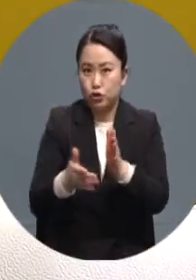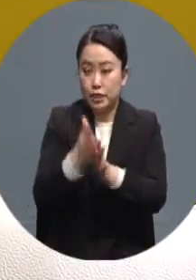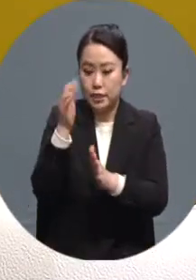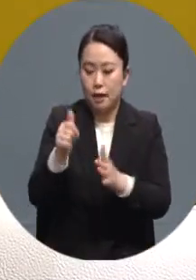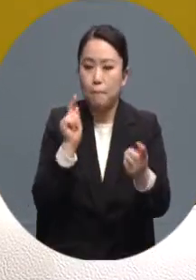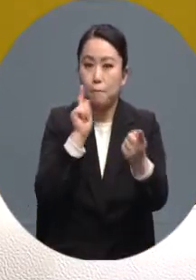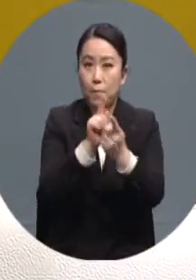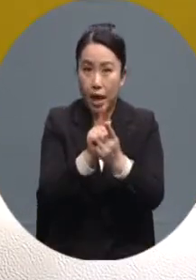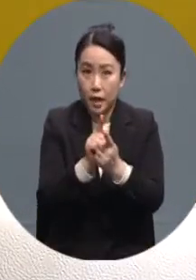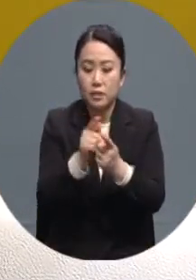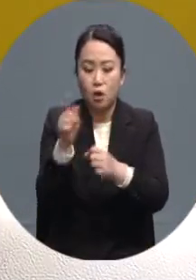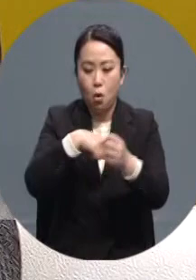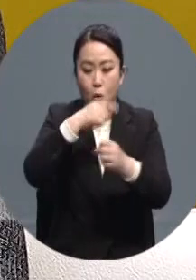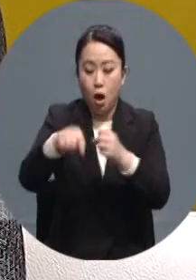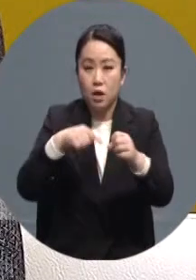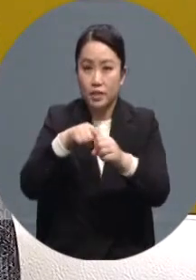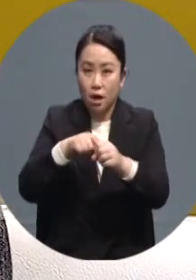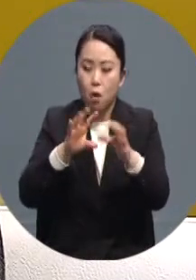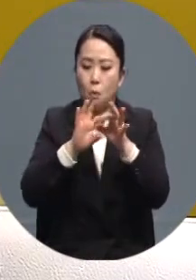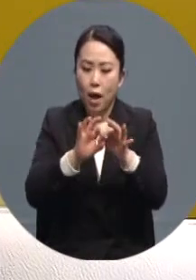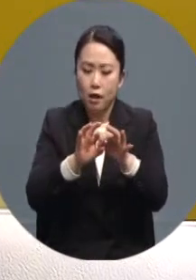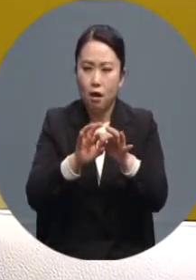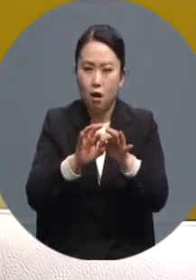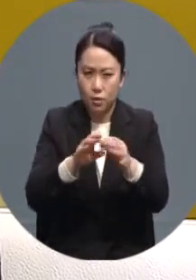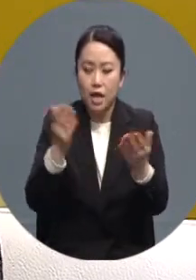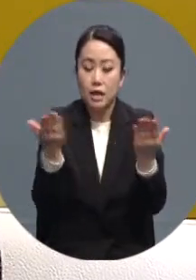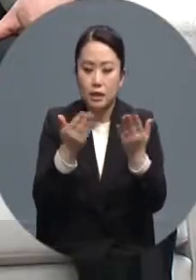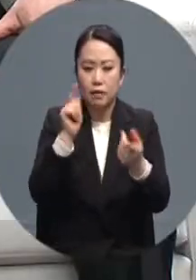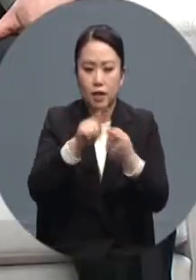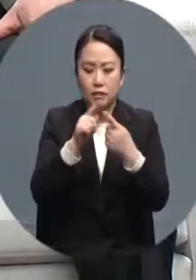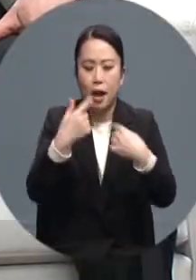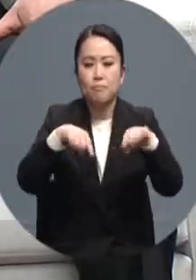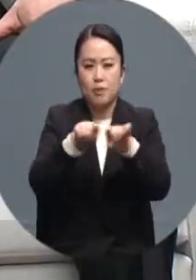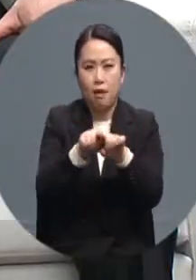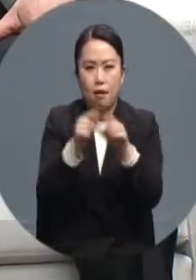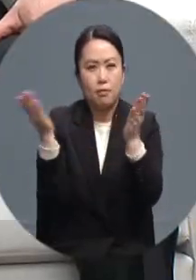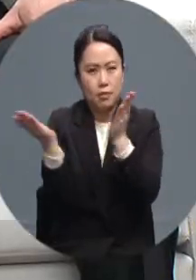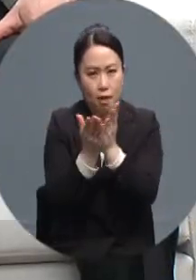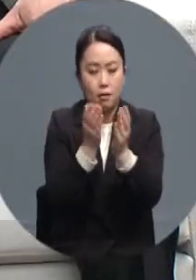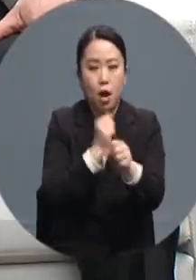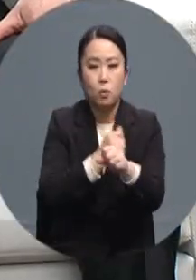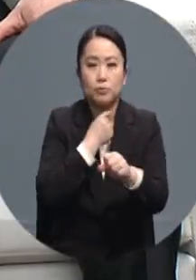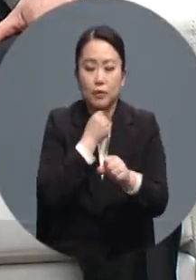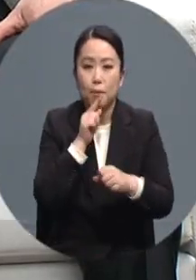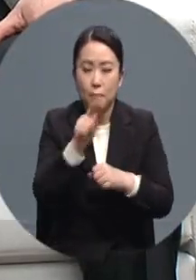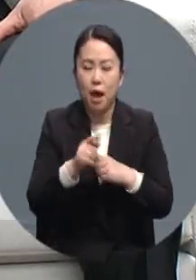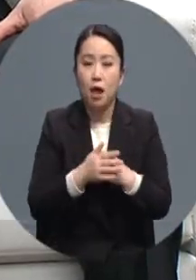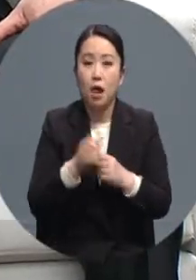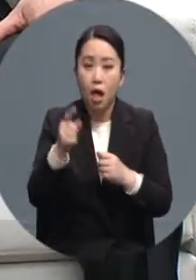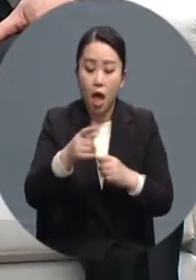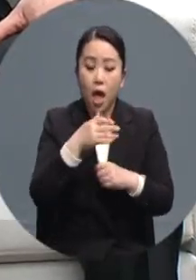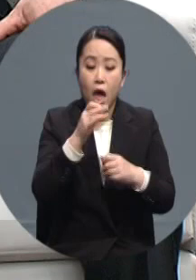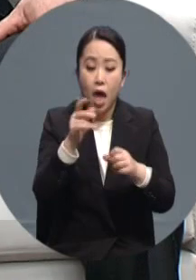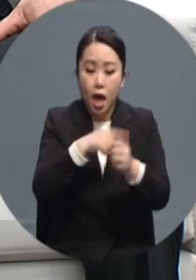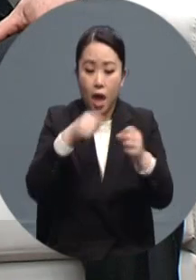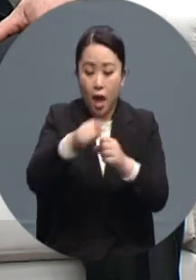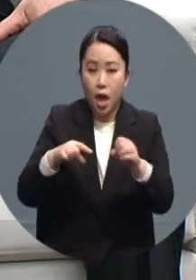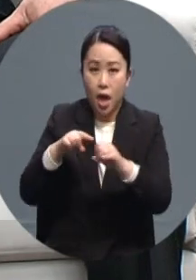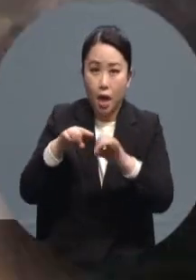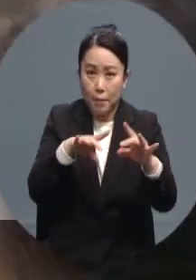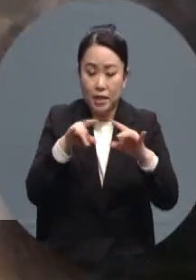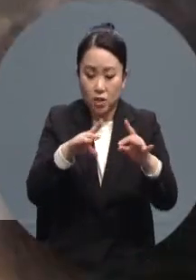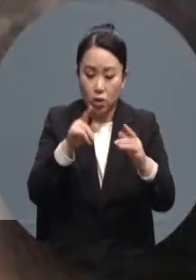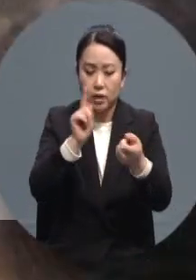관련 현안에 공동 대응하자고 제안했습니다. 운동본부는 핵발전소 문제는 여야를 떠나 시민